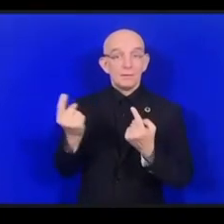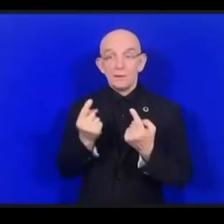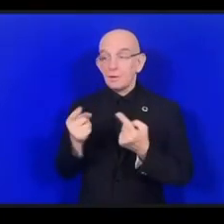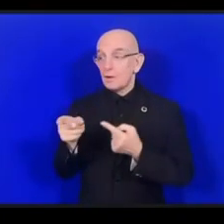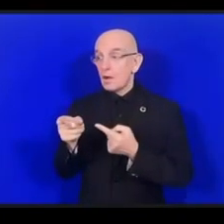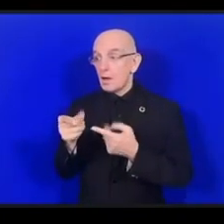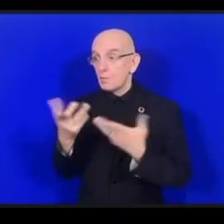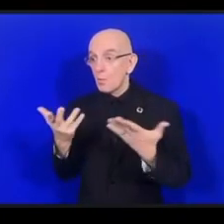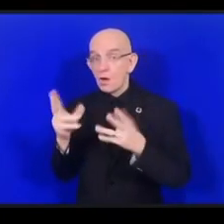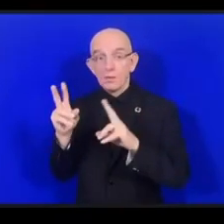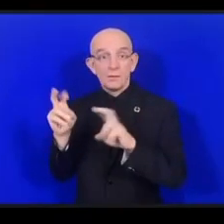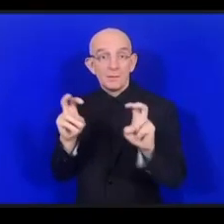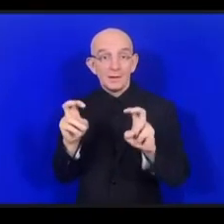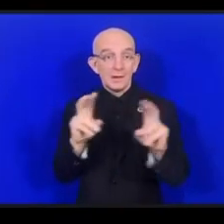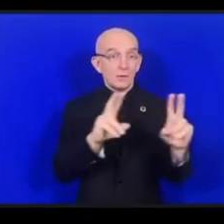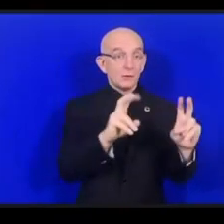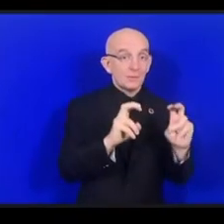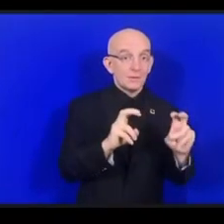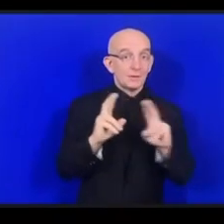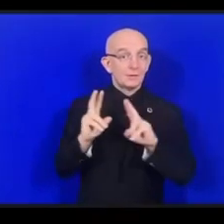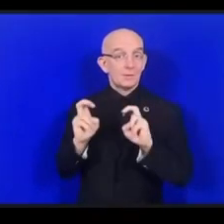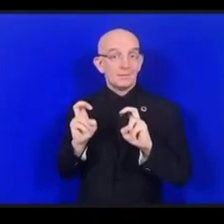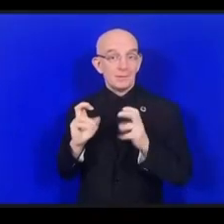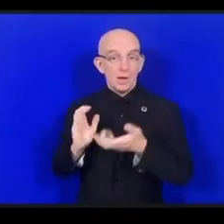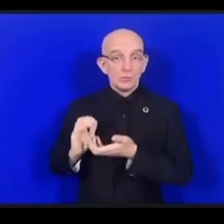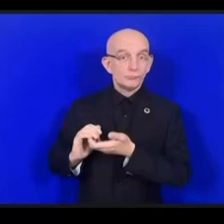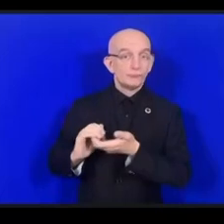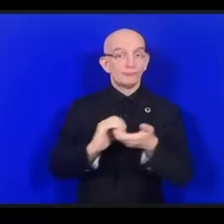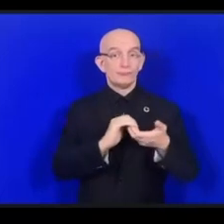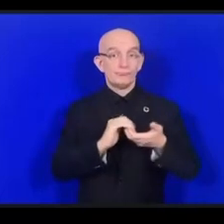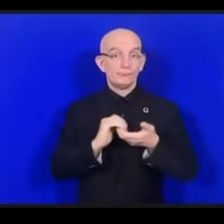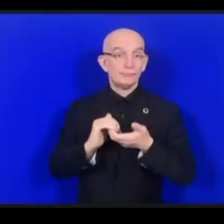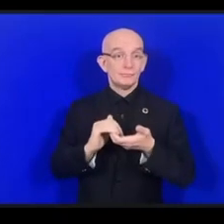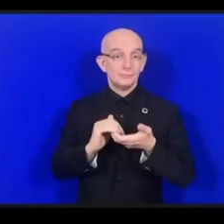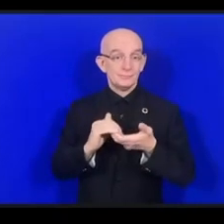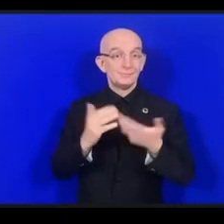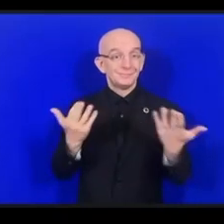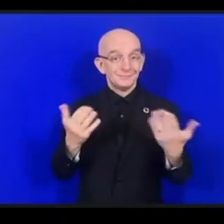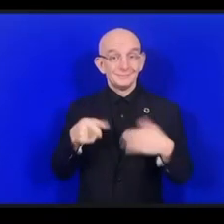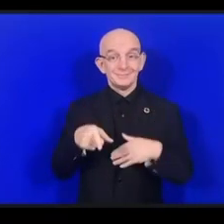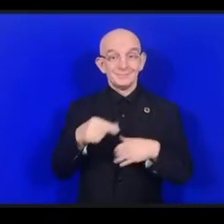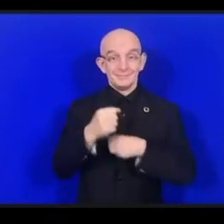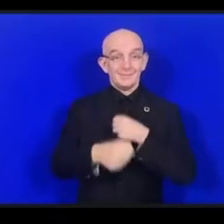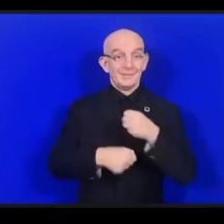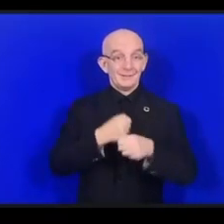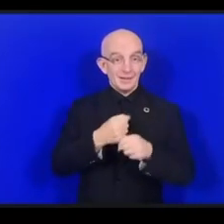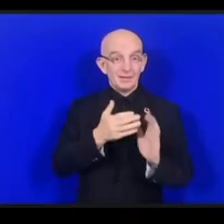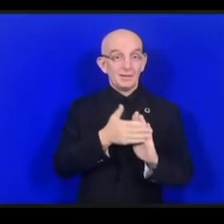举办不同的这样的小组，就相当于兴趣小组一样，然后呢